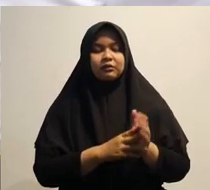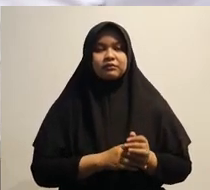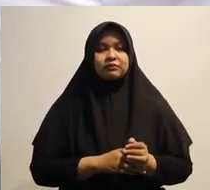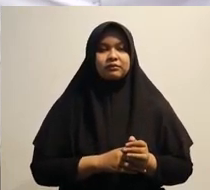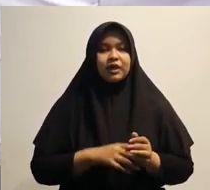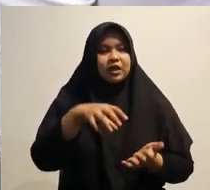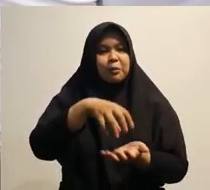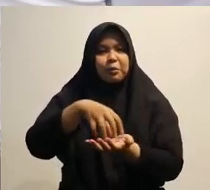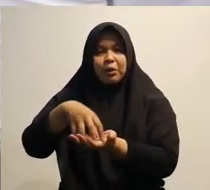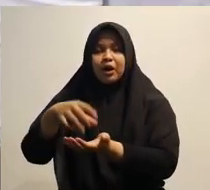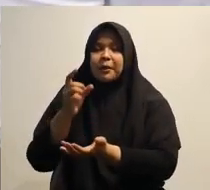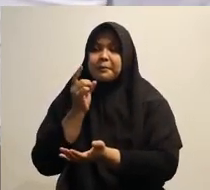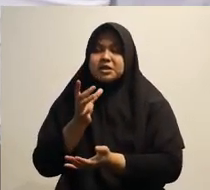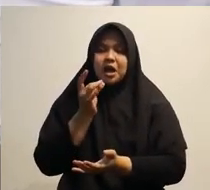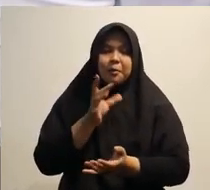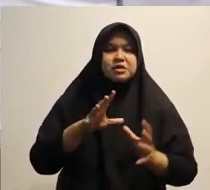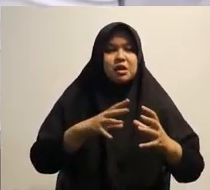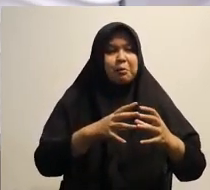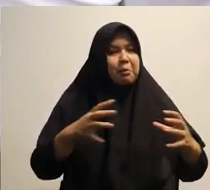Maksudnya luar